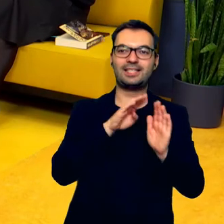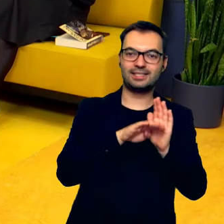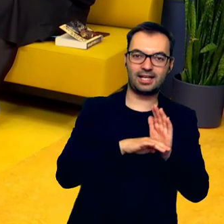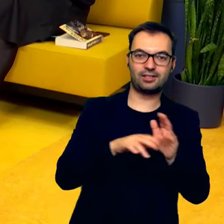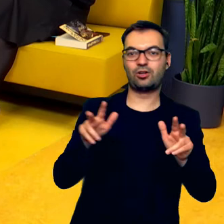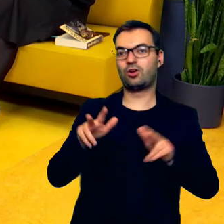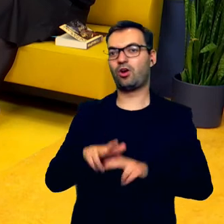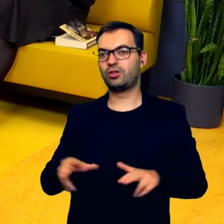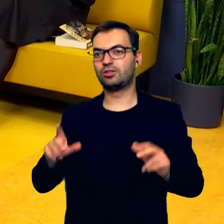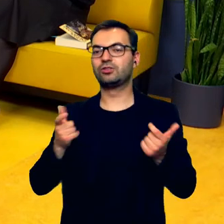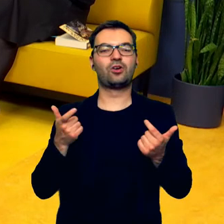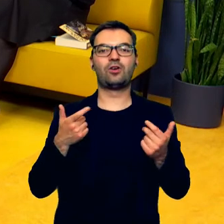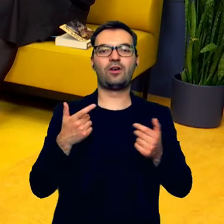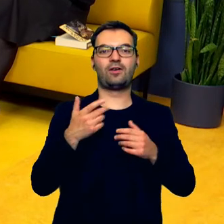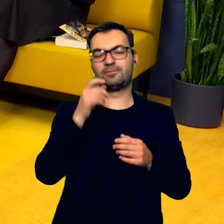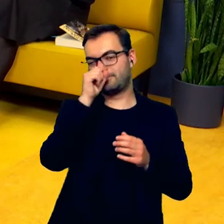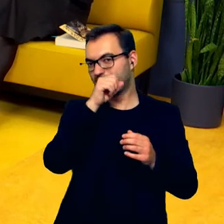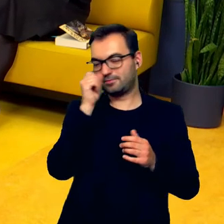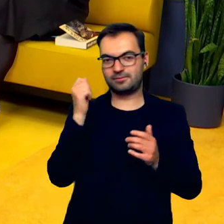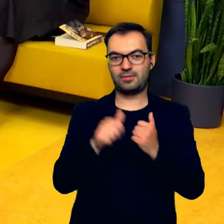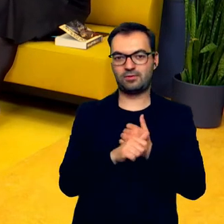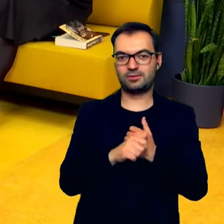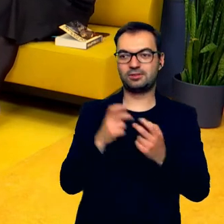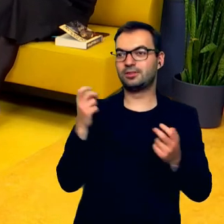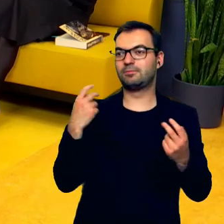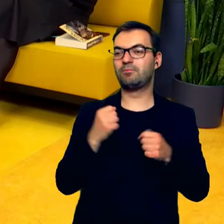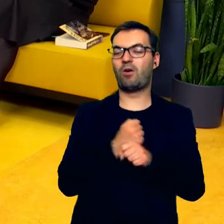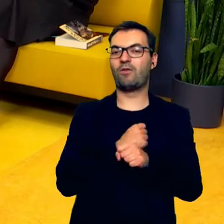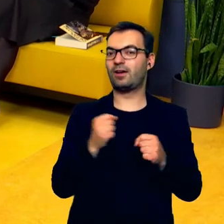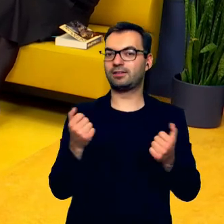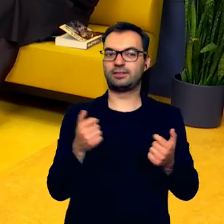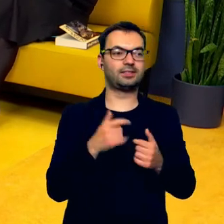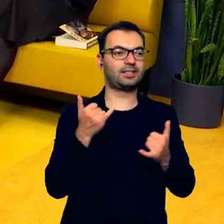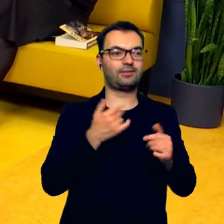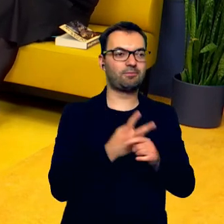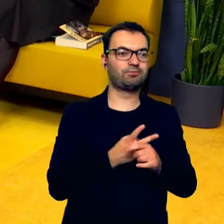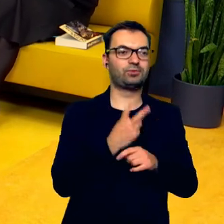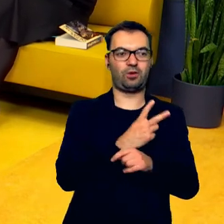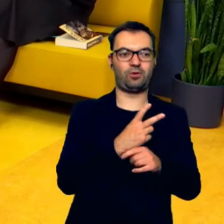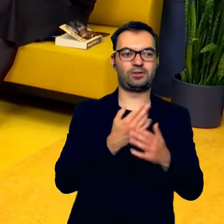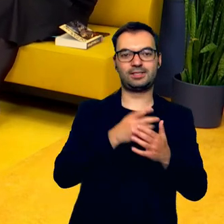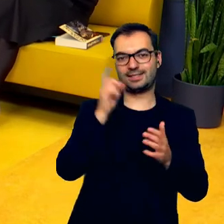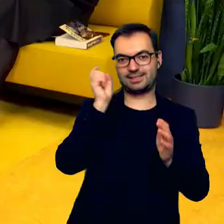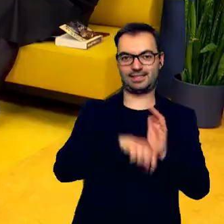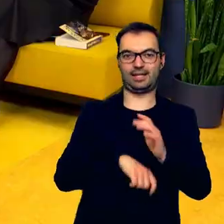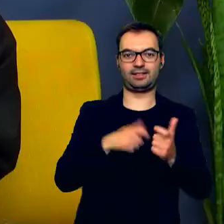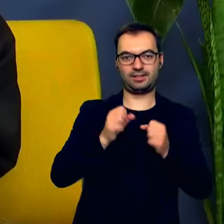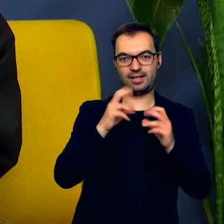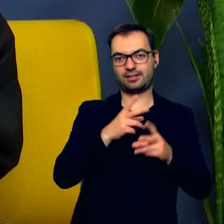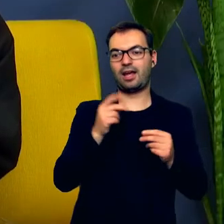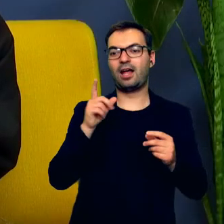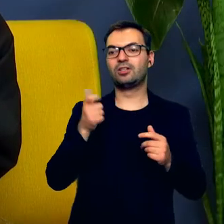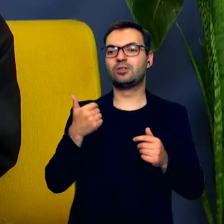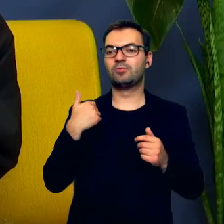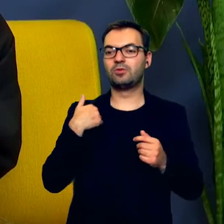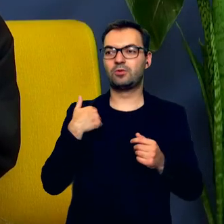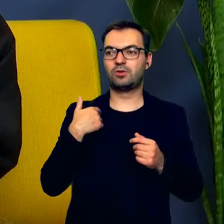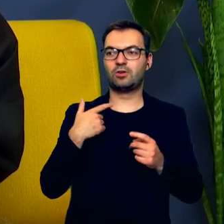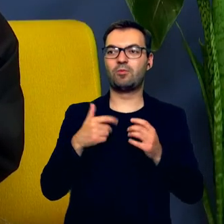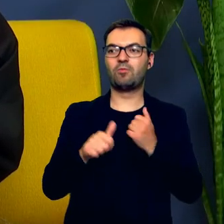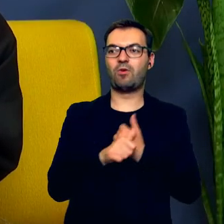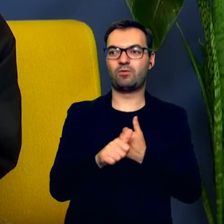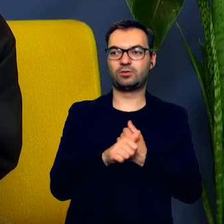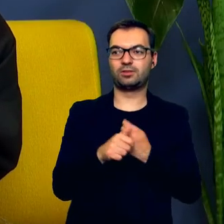wpłynąć? Błahostka czy coś bardzo poważnego? Pan powiedział, że to zawsze jakiś przełom decyduje o tym, że ta zdrada jest dokonana albo nie. A co było